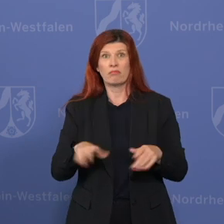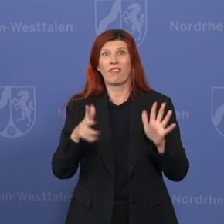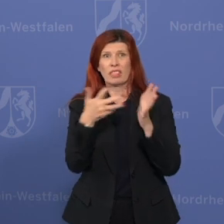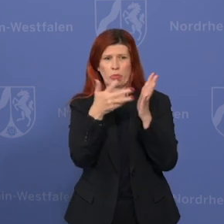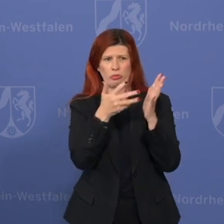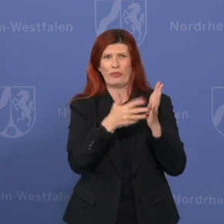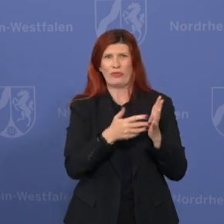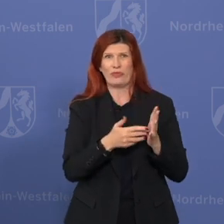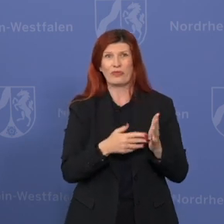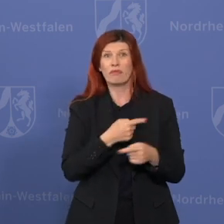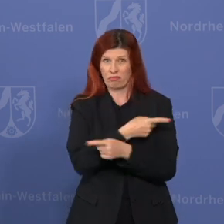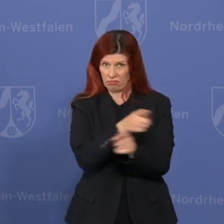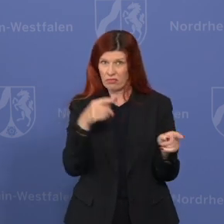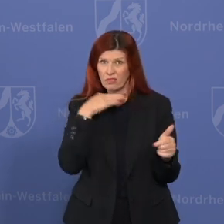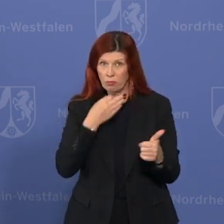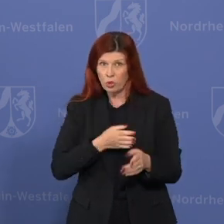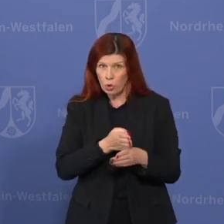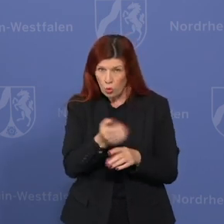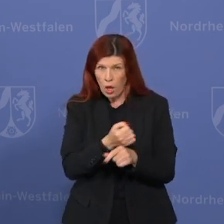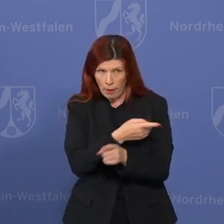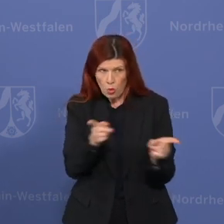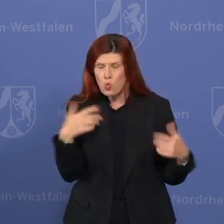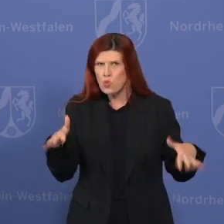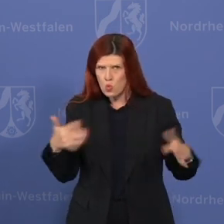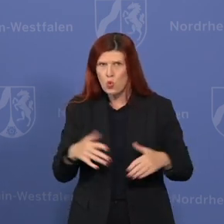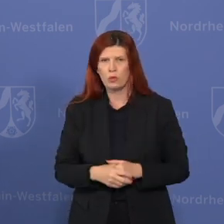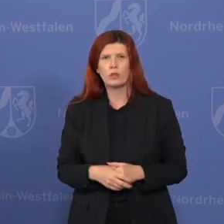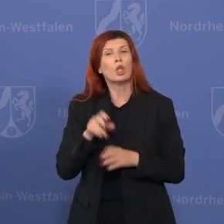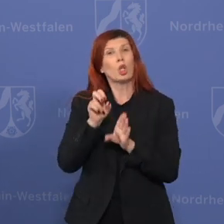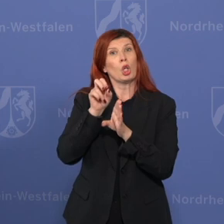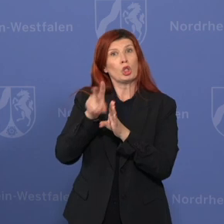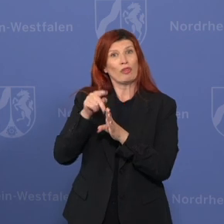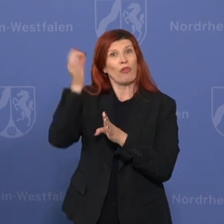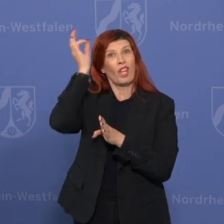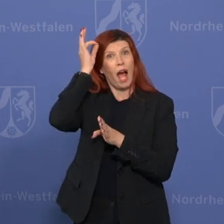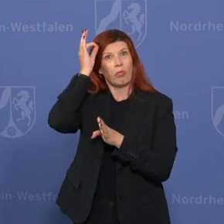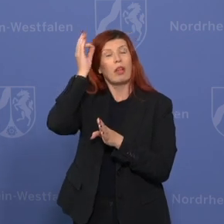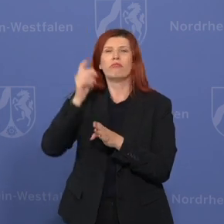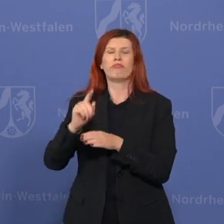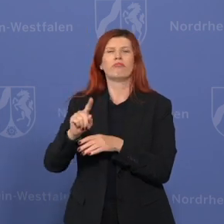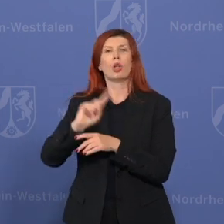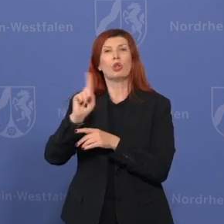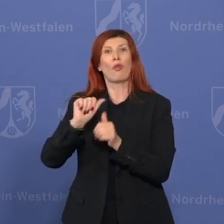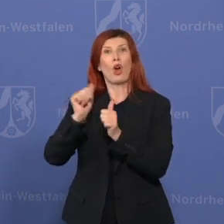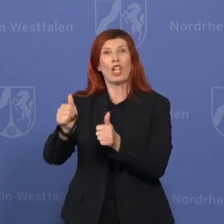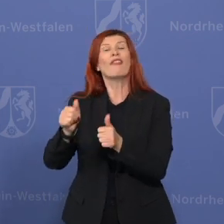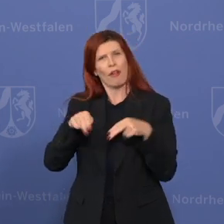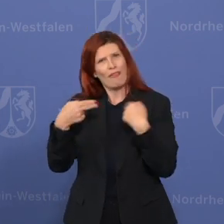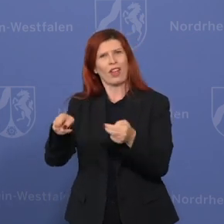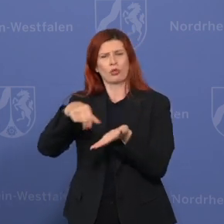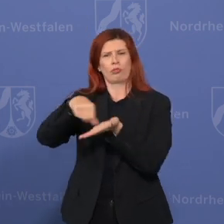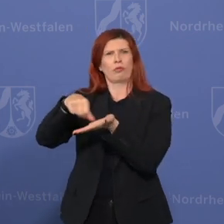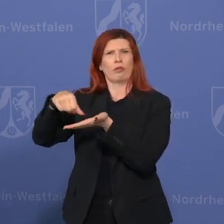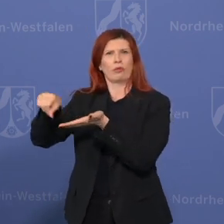Wochenendarbeit geprüft. Am 12. April wurde die NRW-Soforthilfe wieder gestartet. Diese Unterbrechung hat natürlich